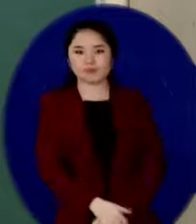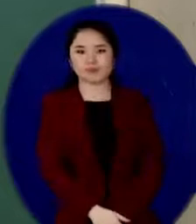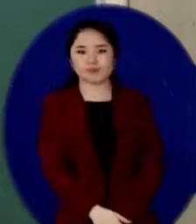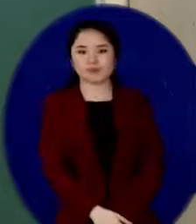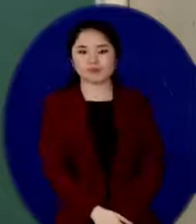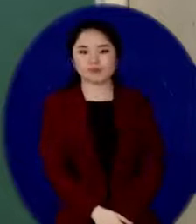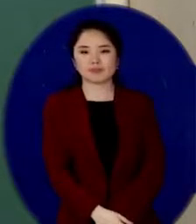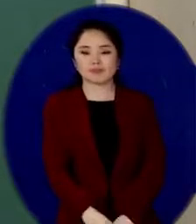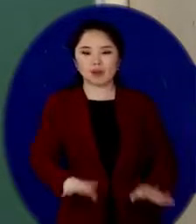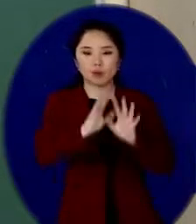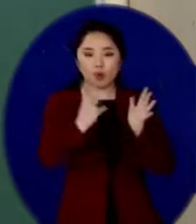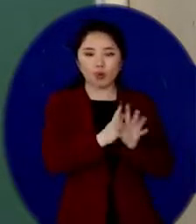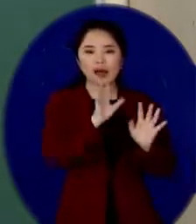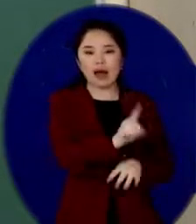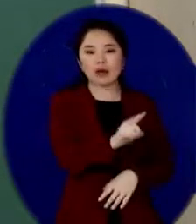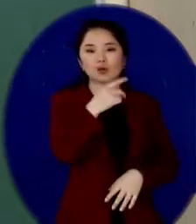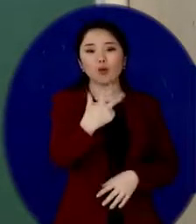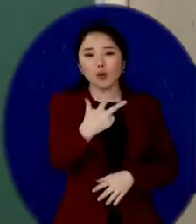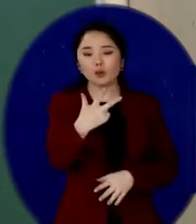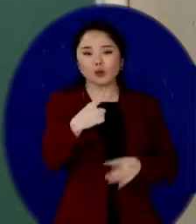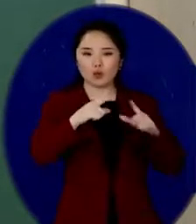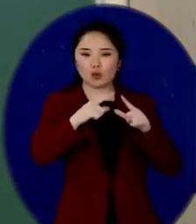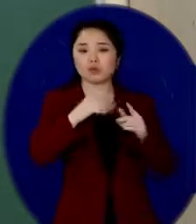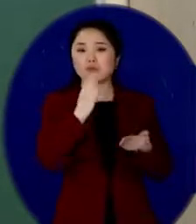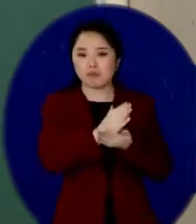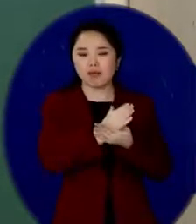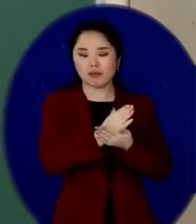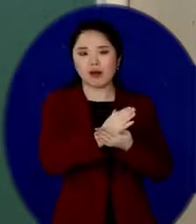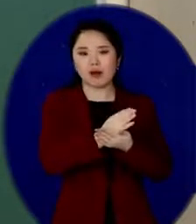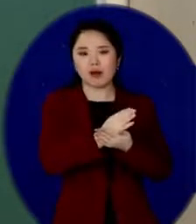Нийт 13 гурвалжин байгаа. Түүнийг